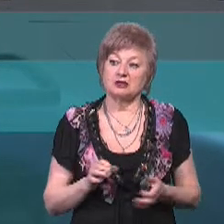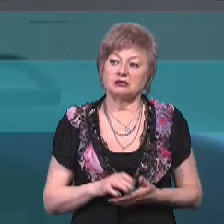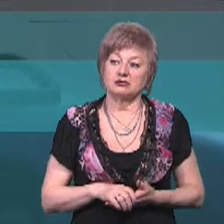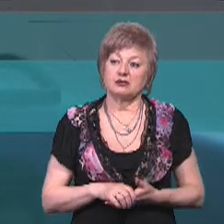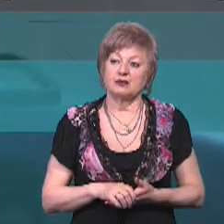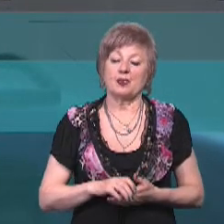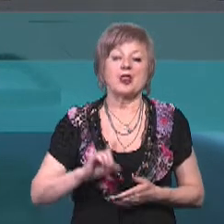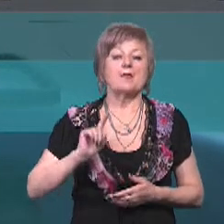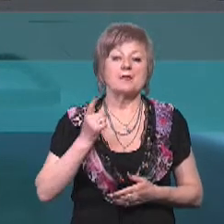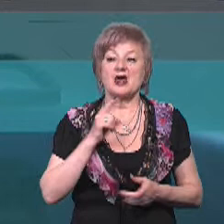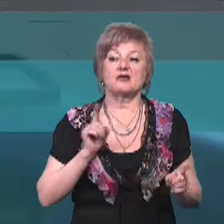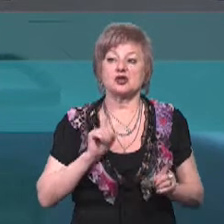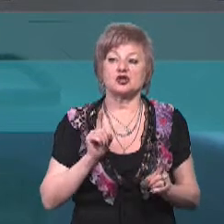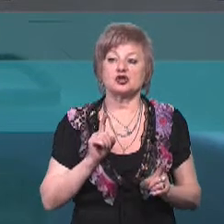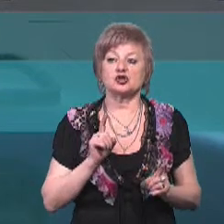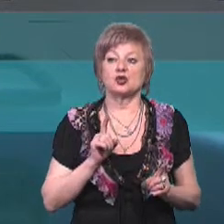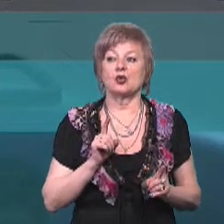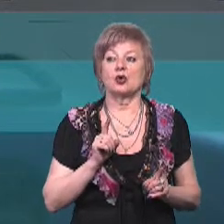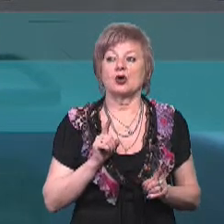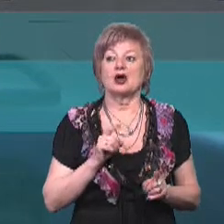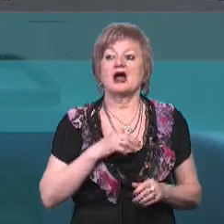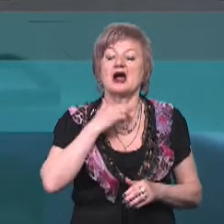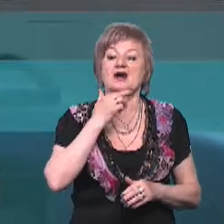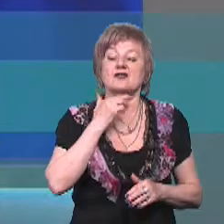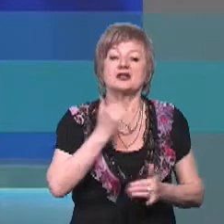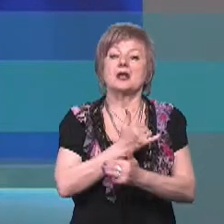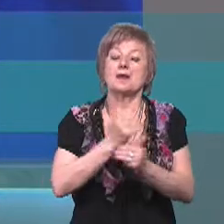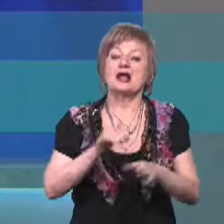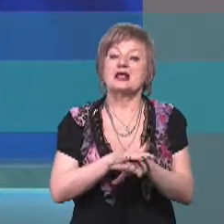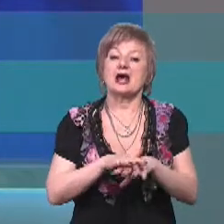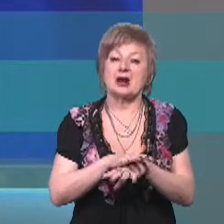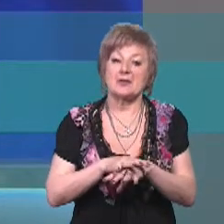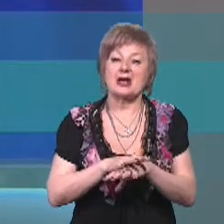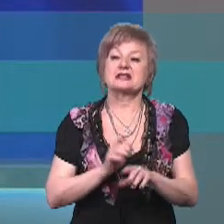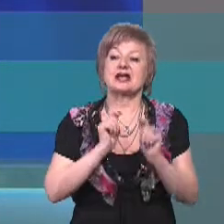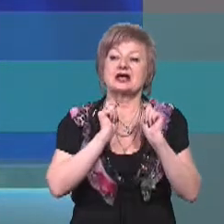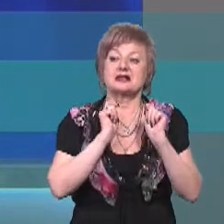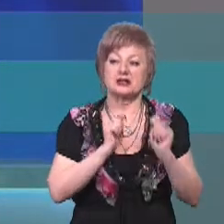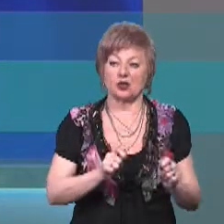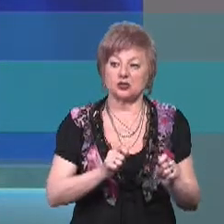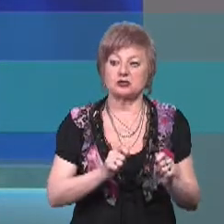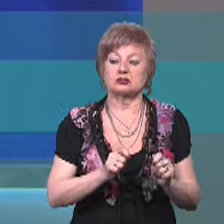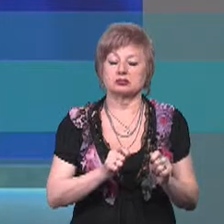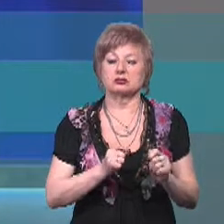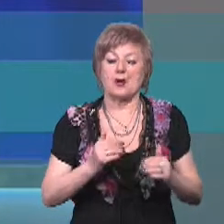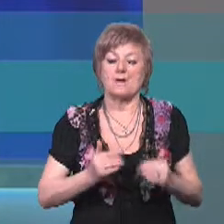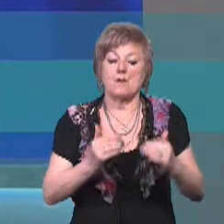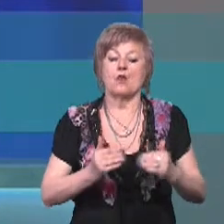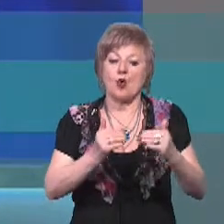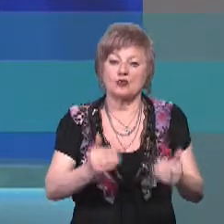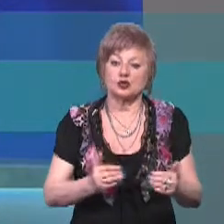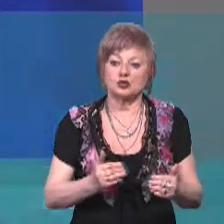Ну, перше, що можна сказати, це увага громадськості дає певний поштовх, чи